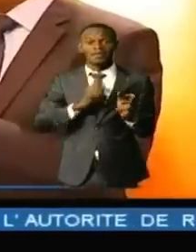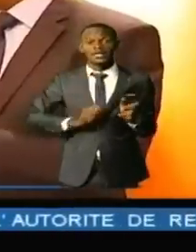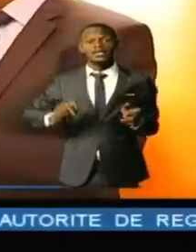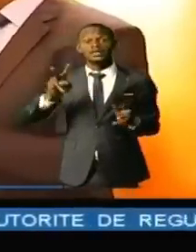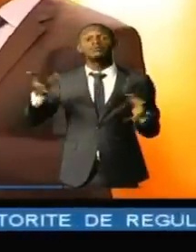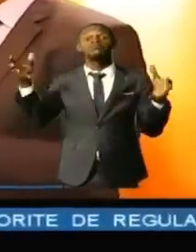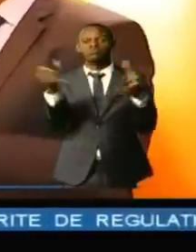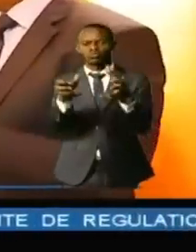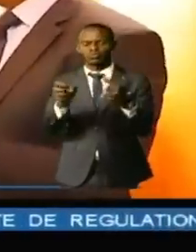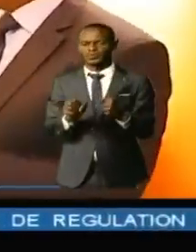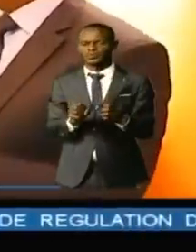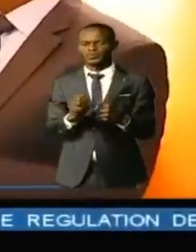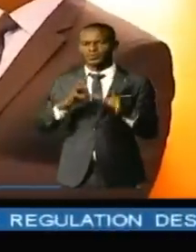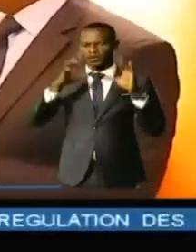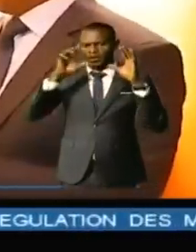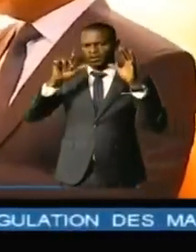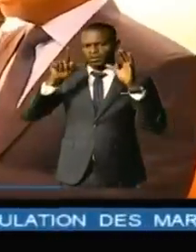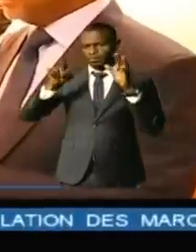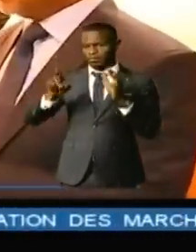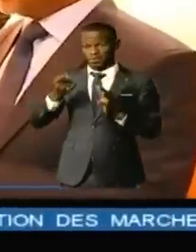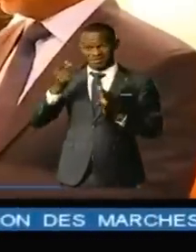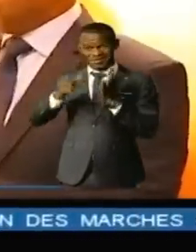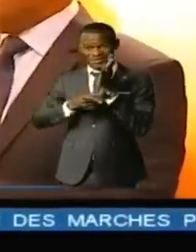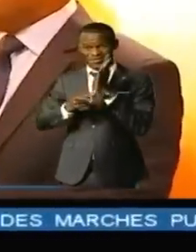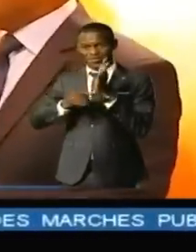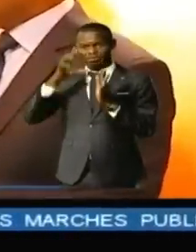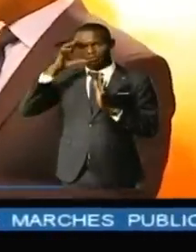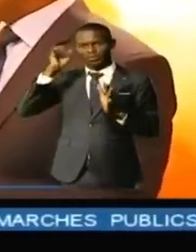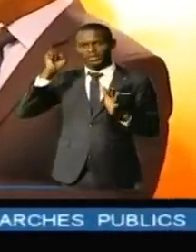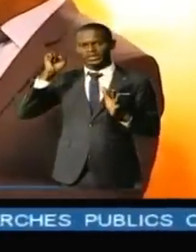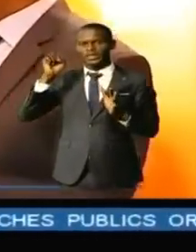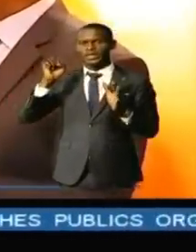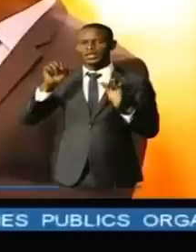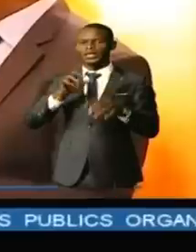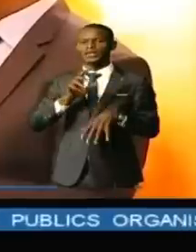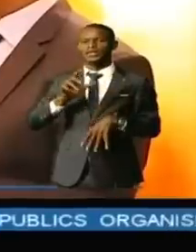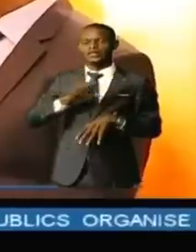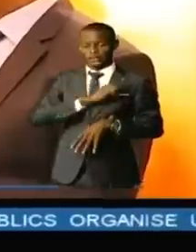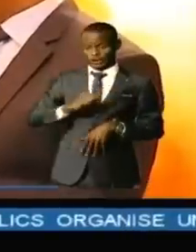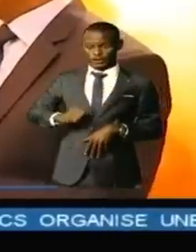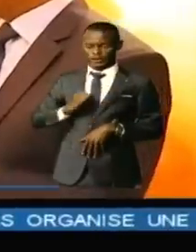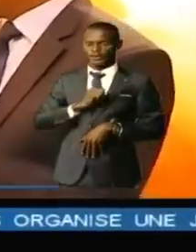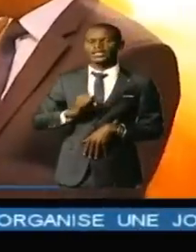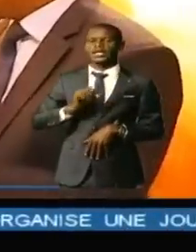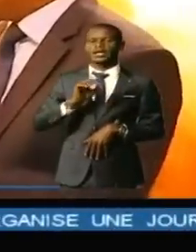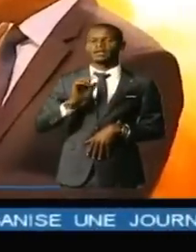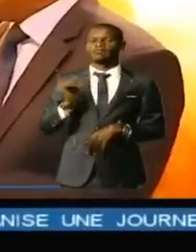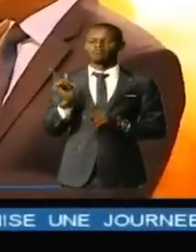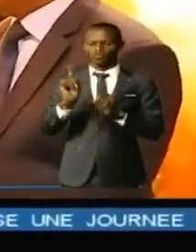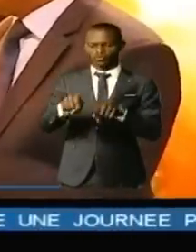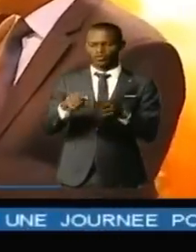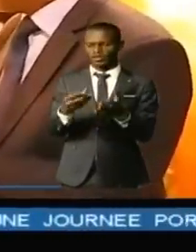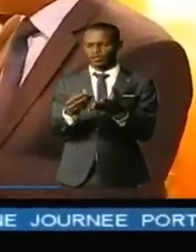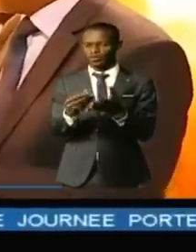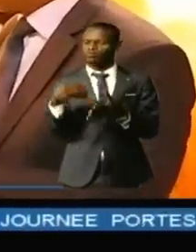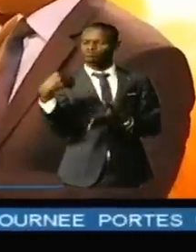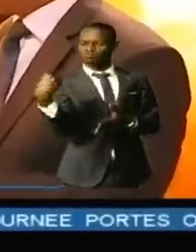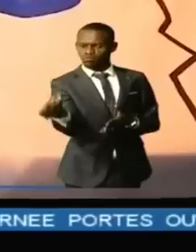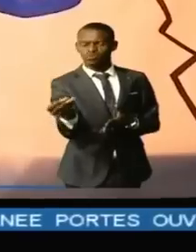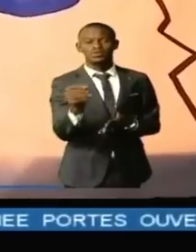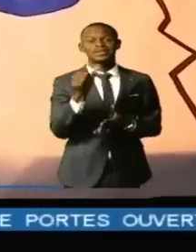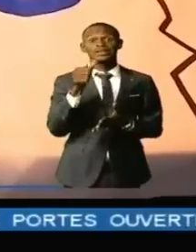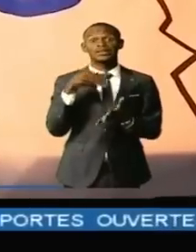premier vice-président du Sénat, honorable Eddy Mundella Kankou, a remis comme promis une enveloppe consistante et quelques machines à coudre.